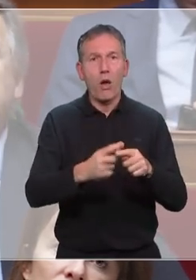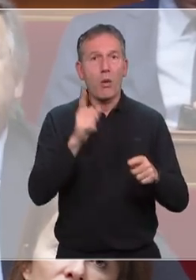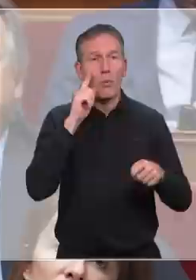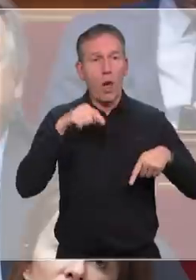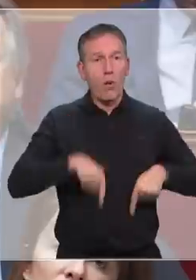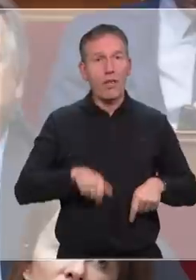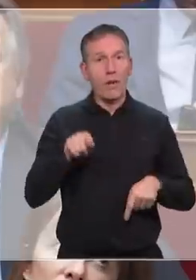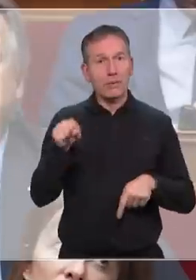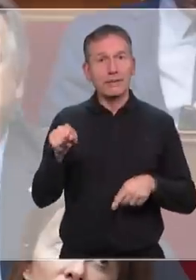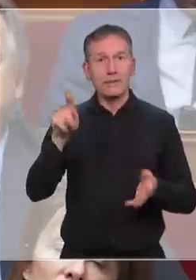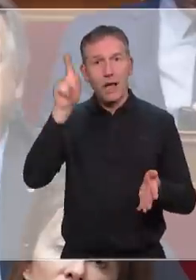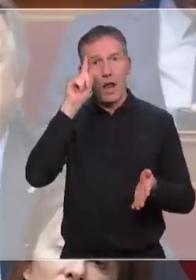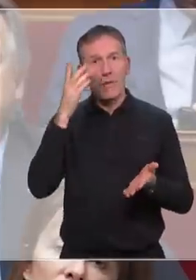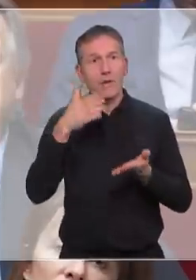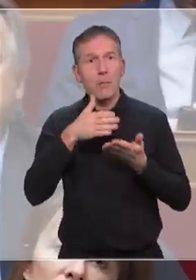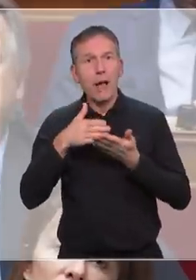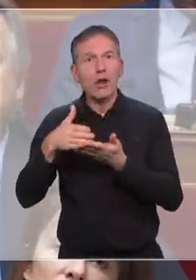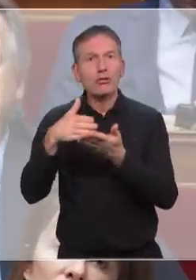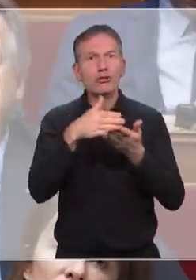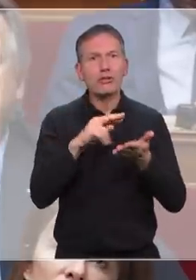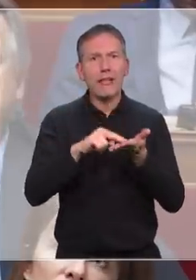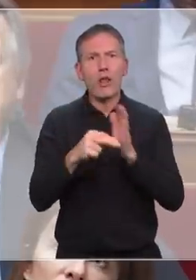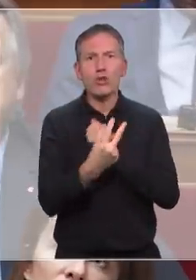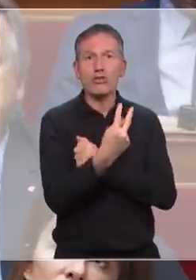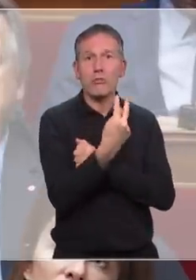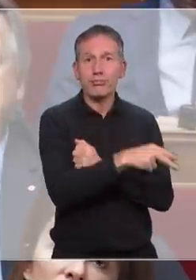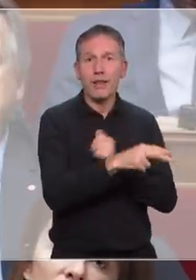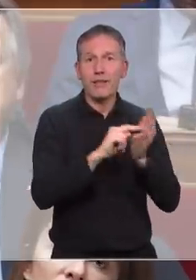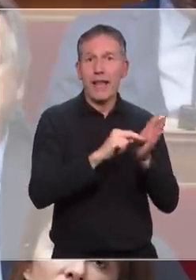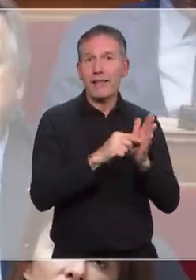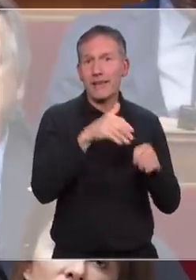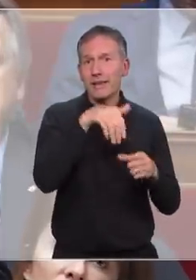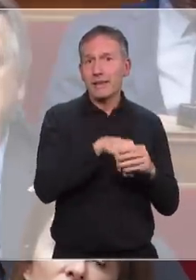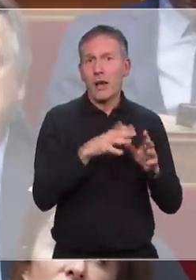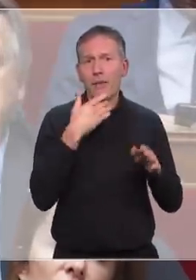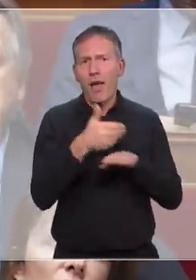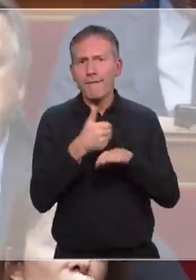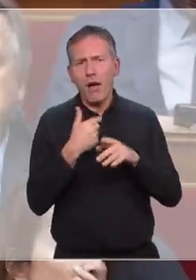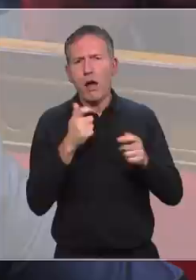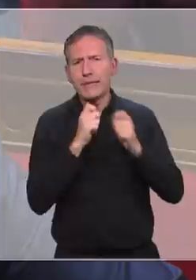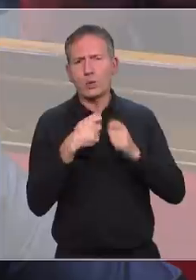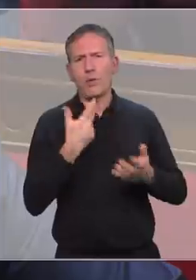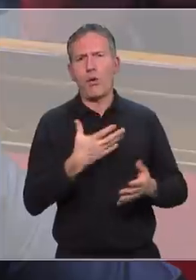allemand faisait du partage de la technologie de Dassault un préalable à toute discussion. Or, dans un